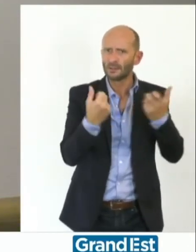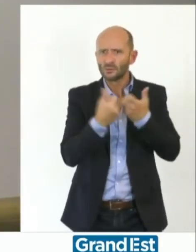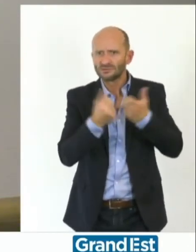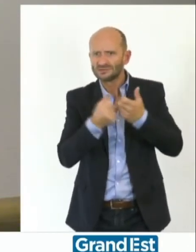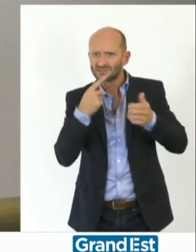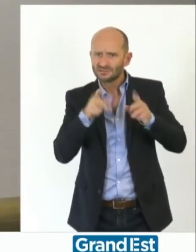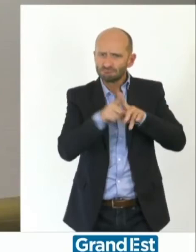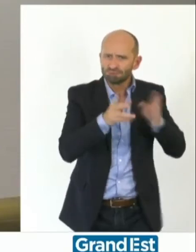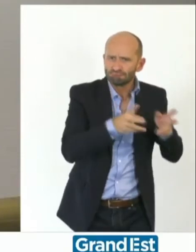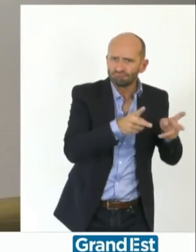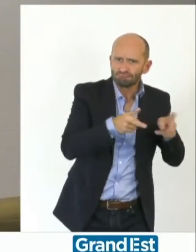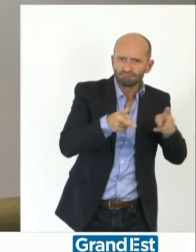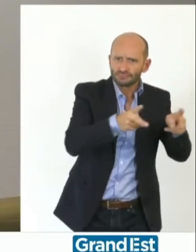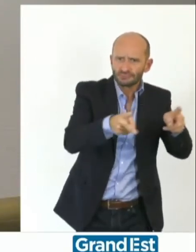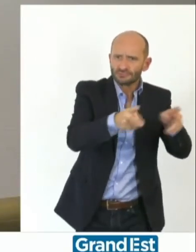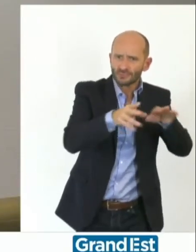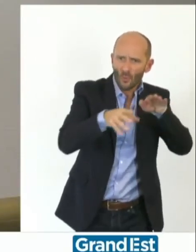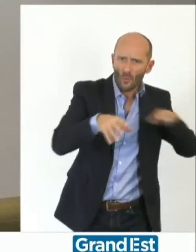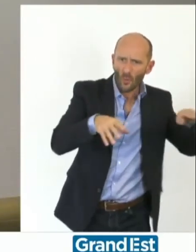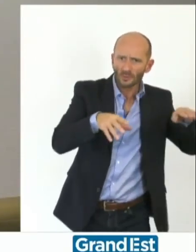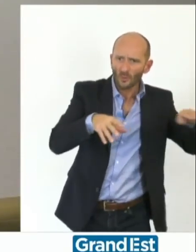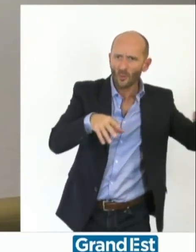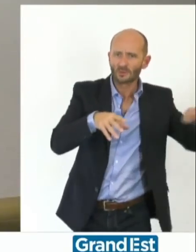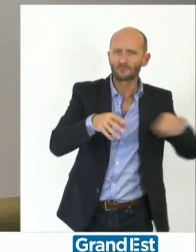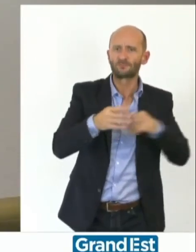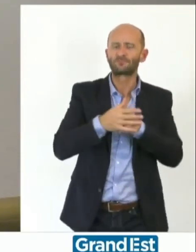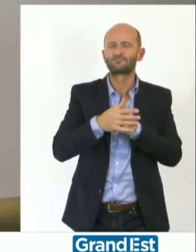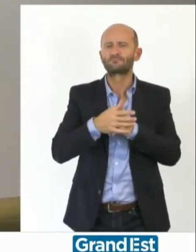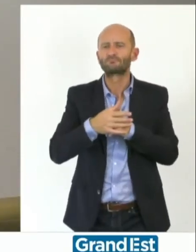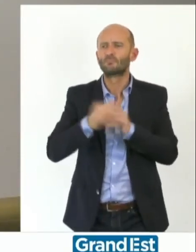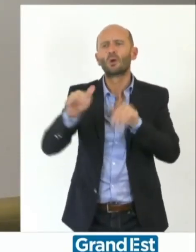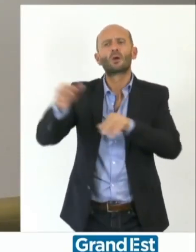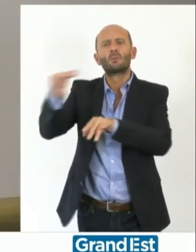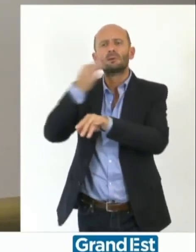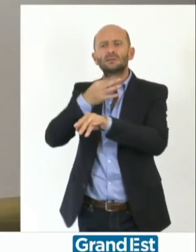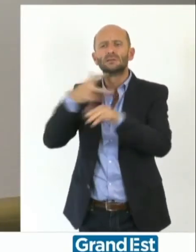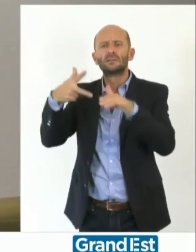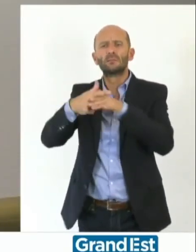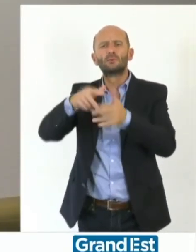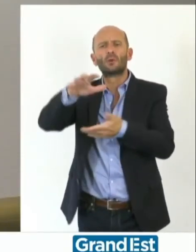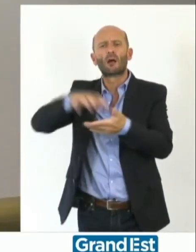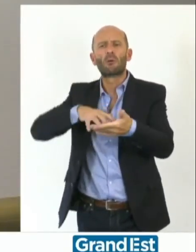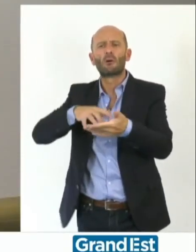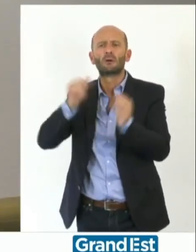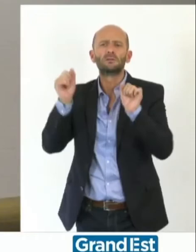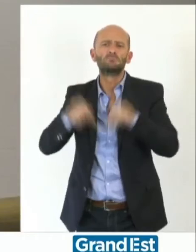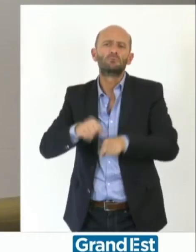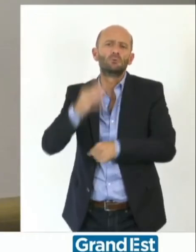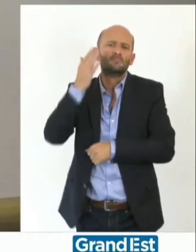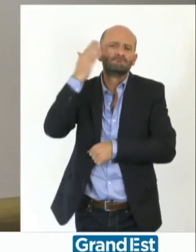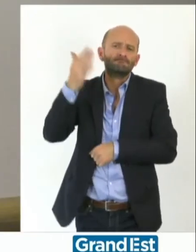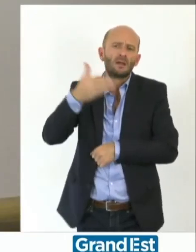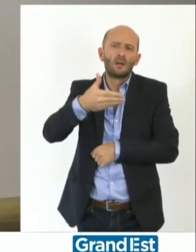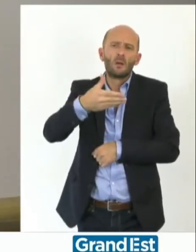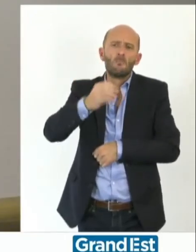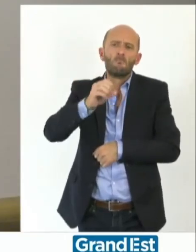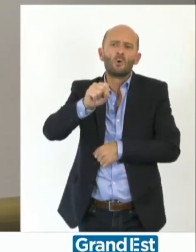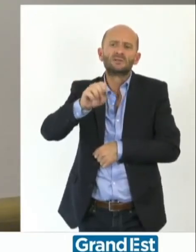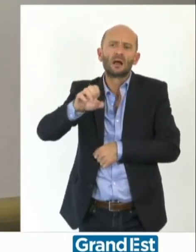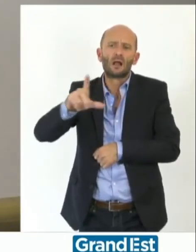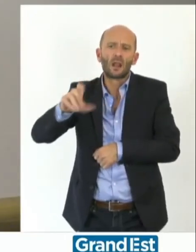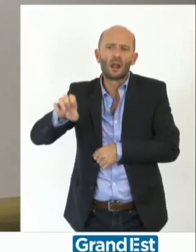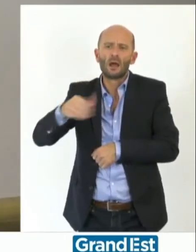versants régionaux même si vous indiquez en début de rapports que cela pourrait concerner par la suite la moselle la meuse et la scène